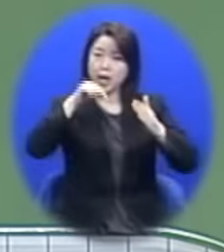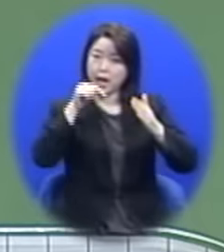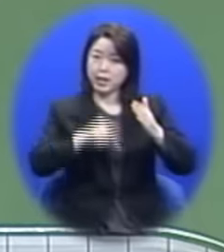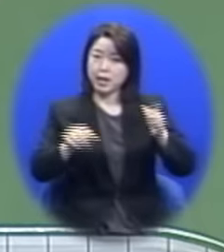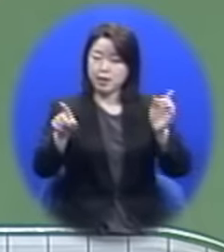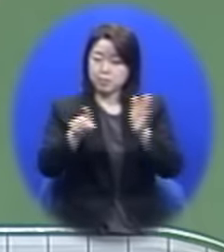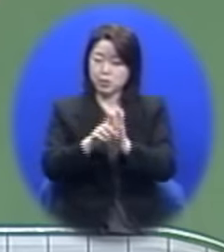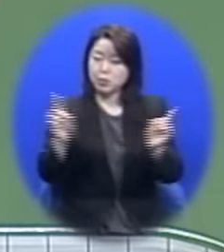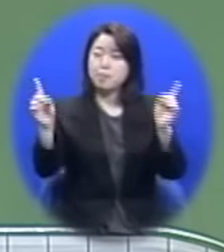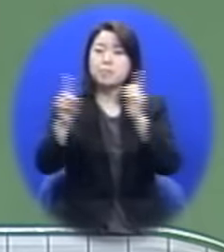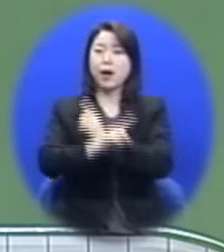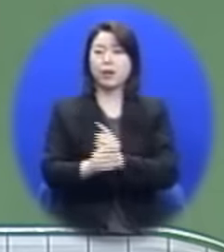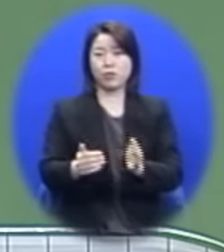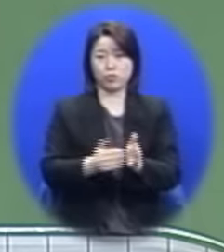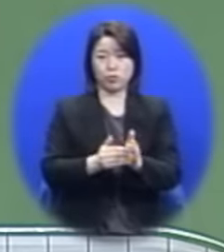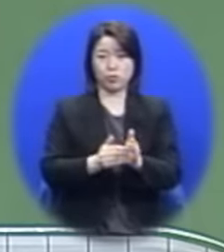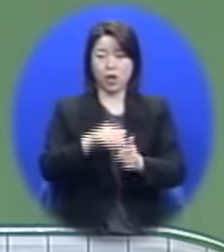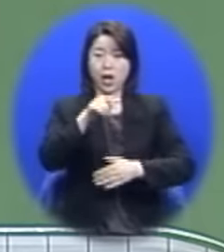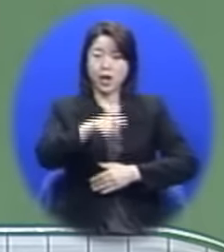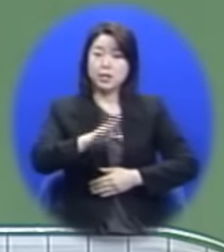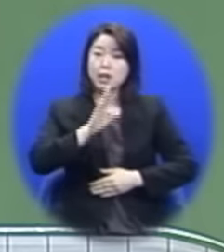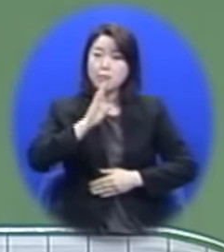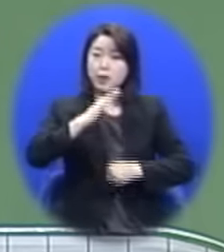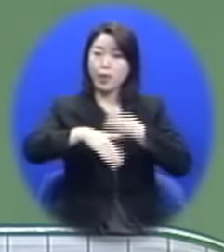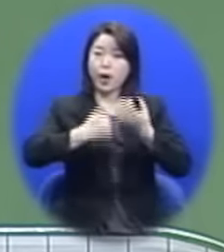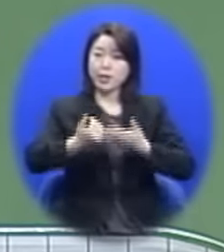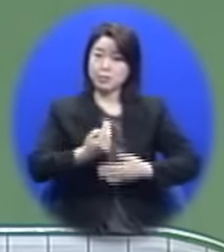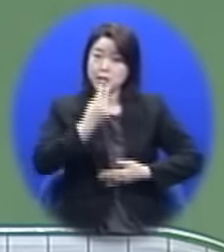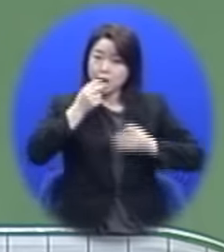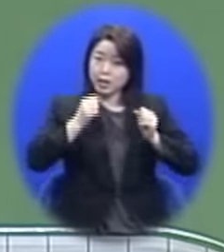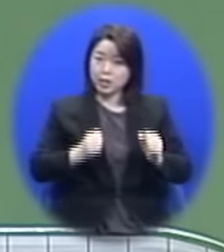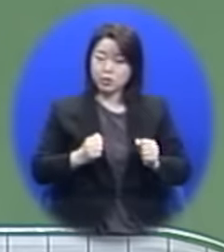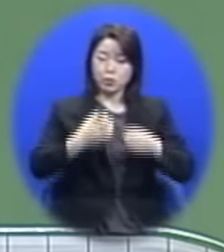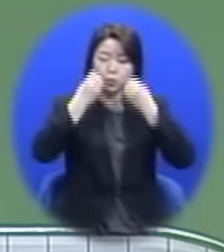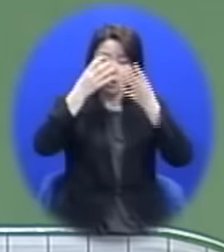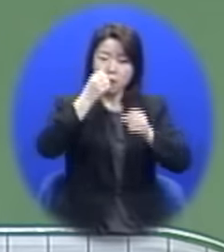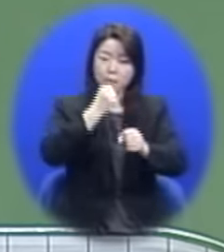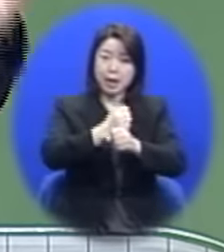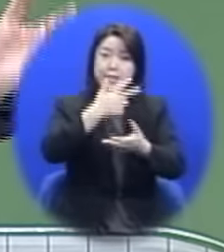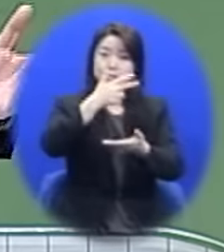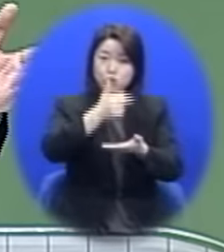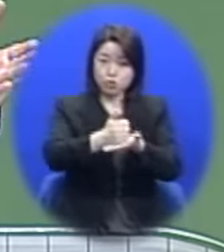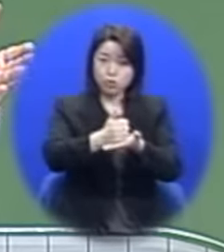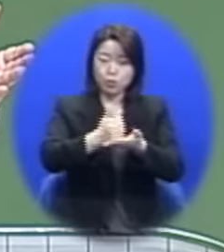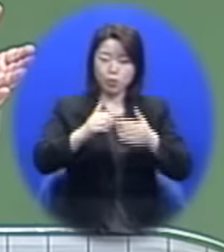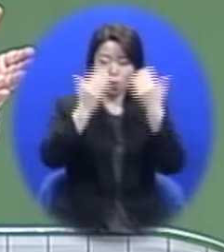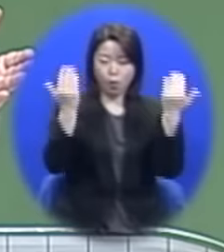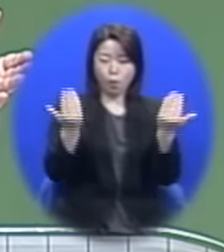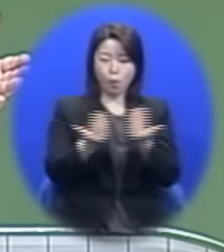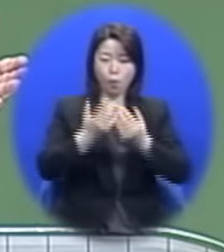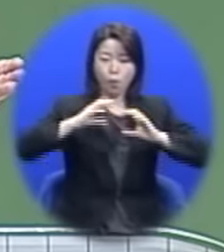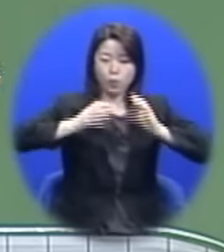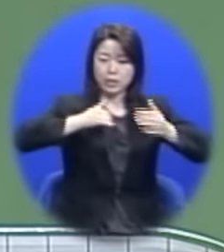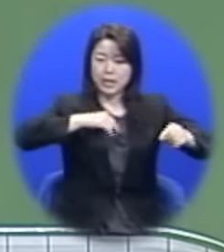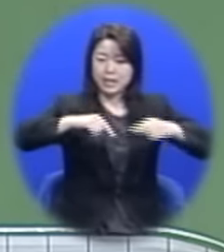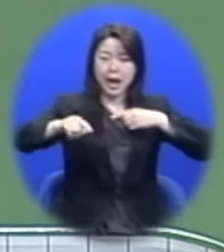바뀌어 버렸는데, 그게 바로 하나님은 살아계시고 창조주이시고 온 세상을 다스린다는